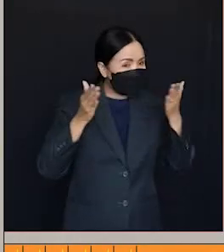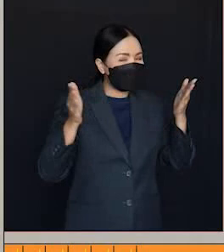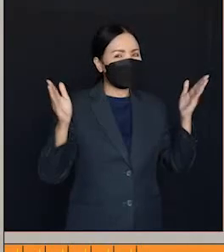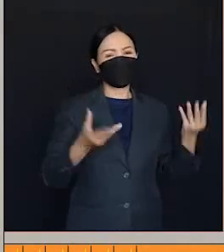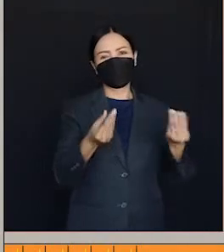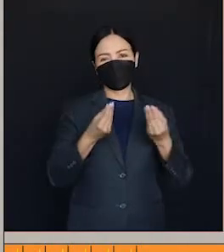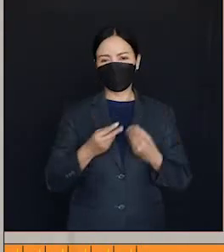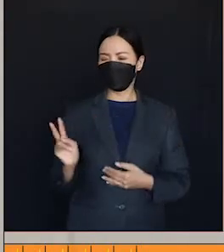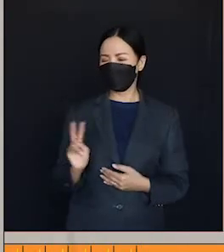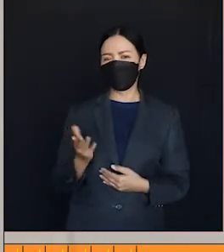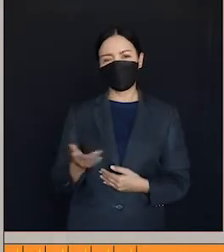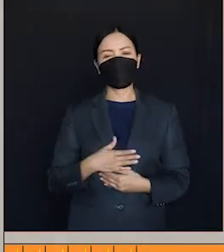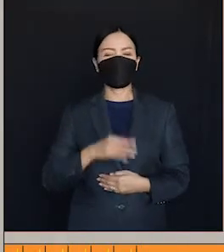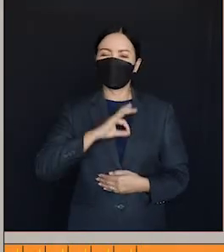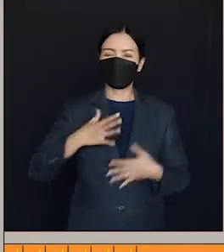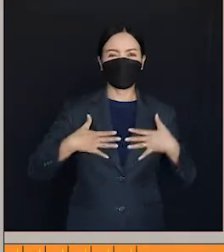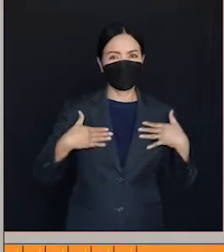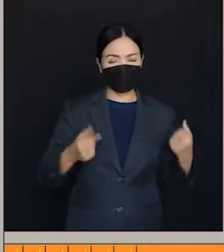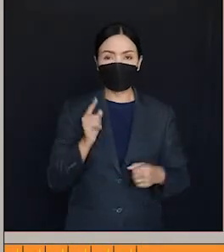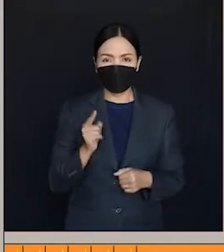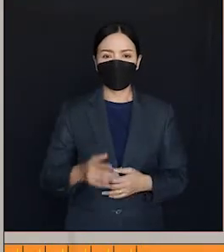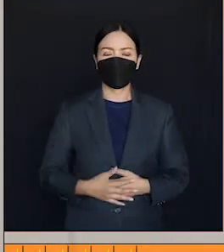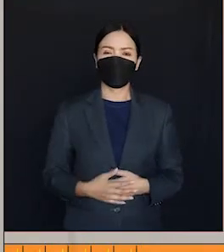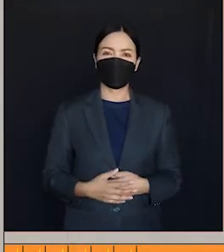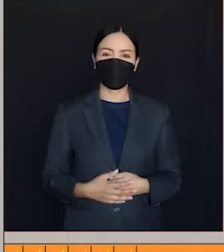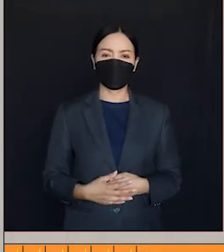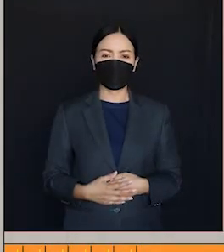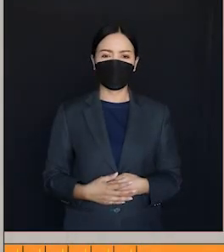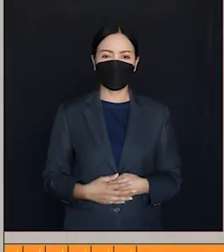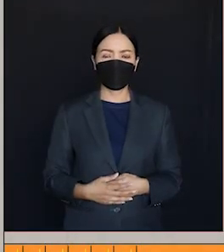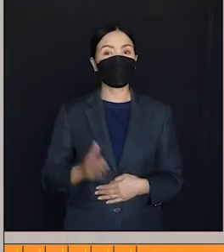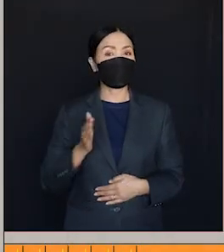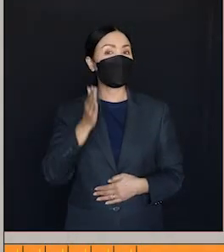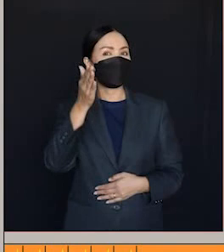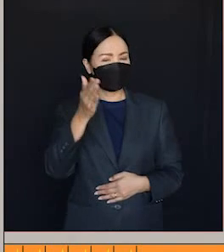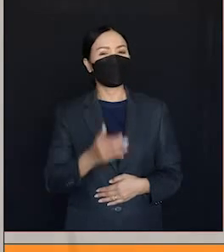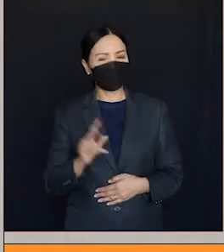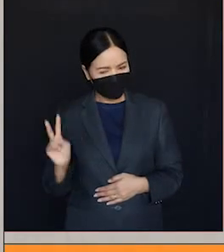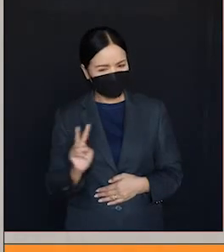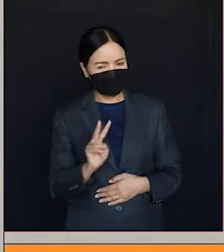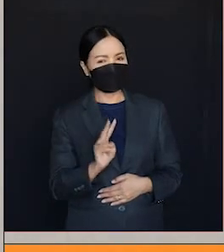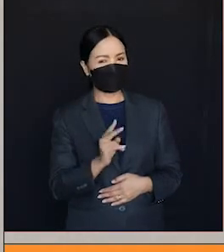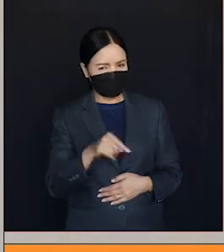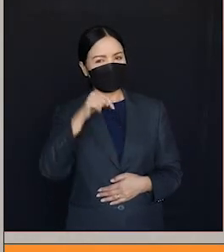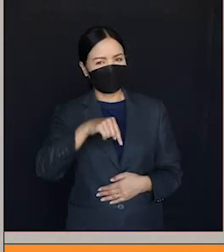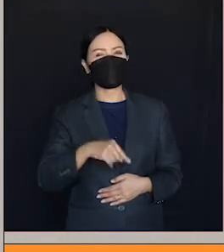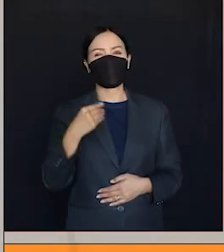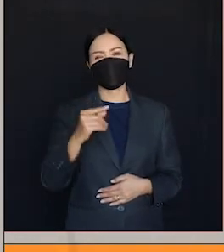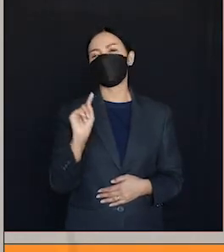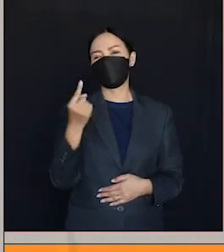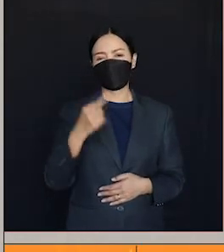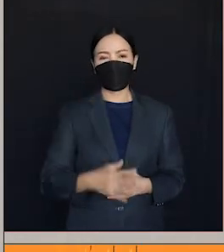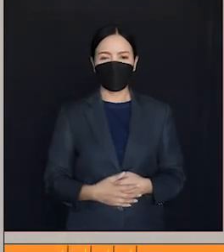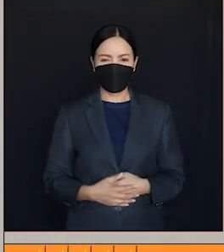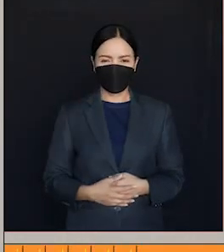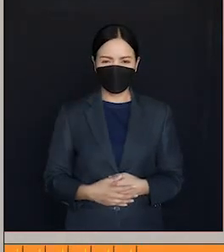ในวันนี้เรารู้สึกมีความสุขมากๆเลยค่ะแน่นอนว่าคราวหน้าเดี๋ยวจะมารบกวนมาวิ่งเล่นแถวนี้อีกได้ รบกวนอีก